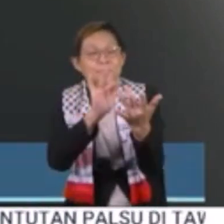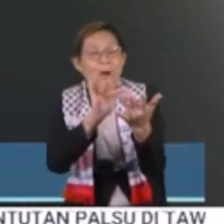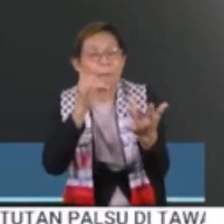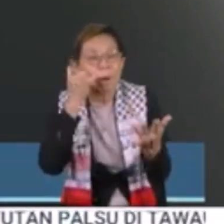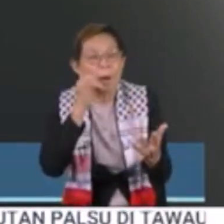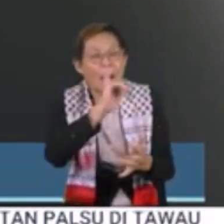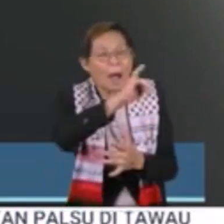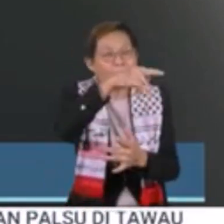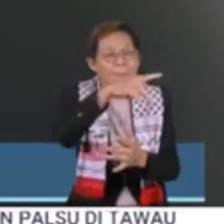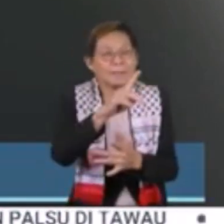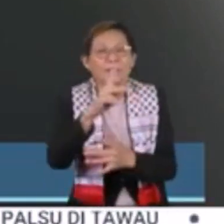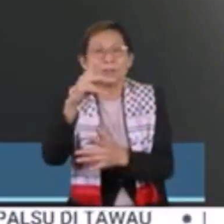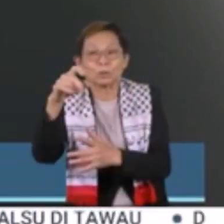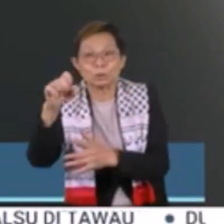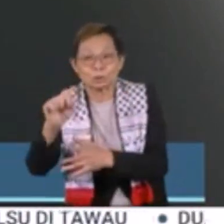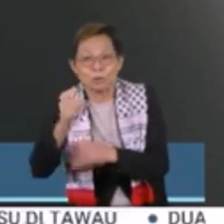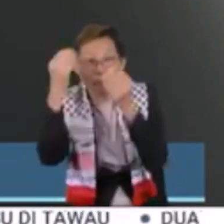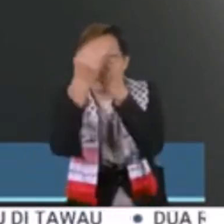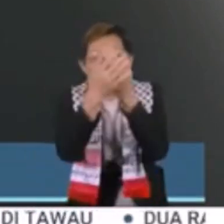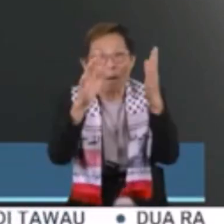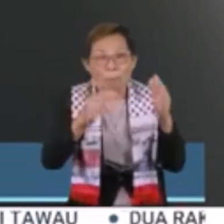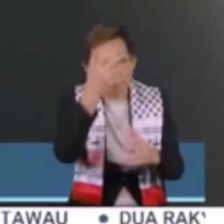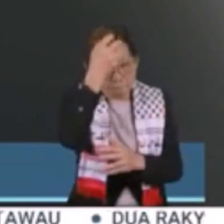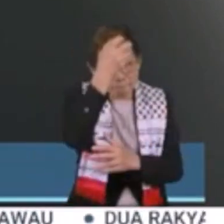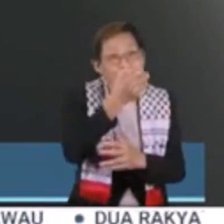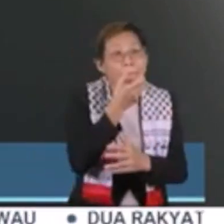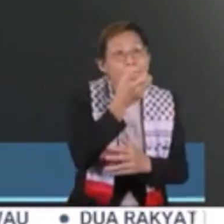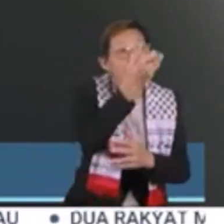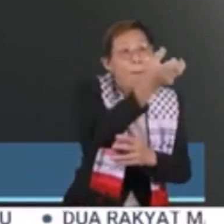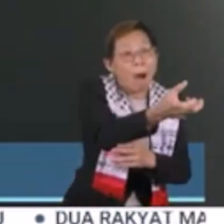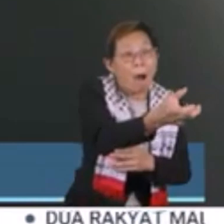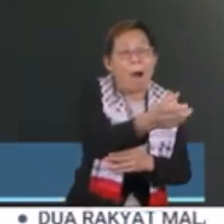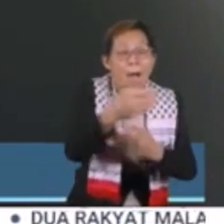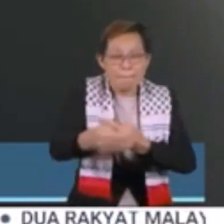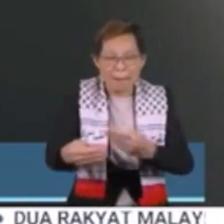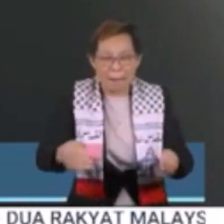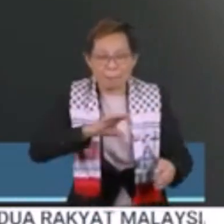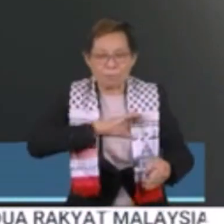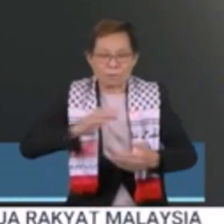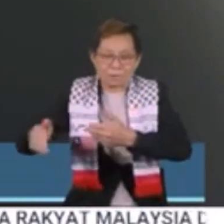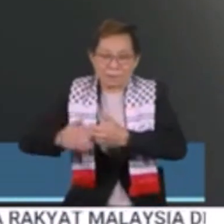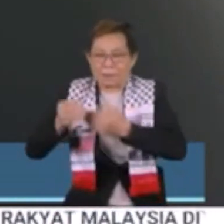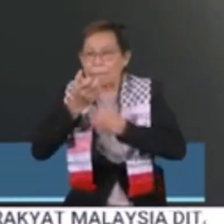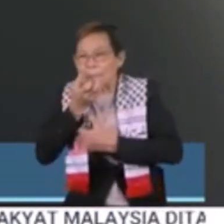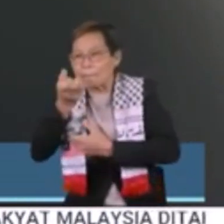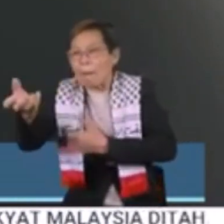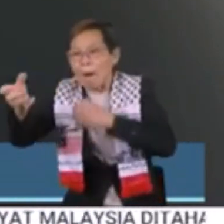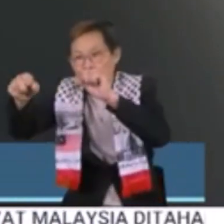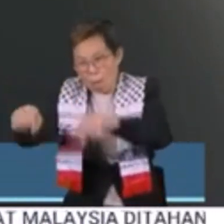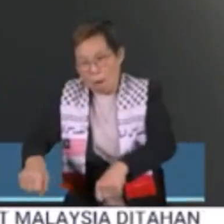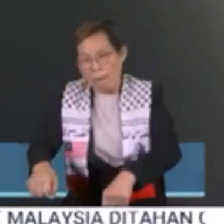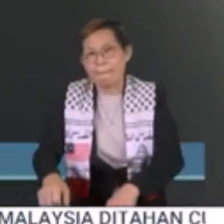jenayah di IPD Kota Star. Maklumat juga boleh disalurkan pada mana-mana balai polis berhampiran.